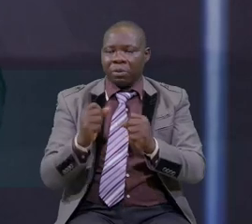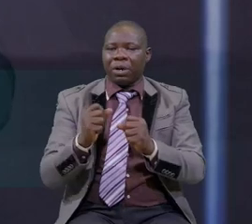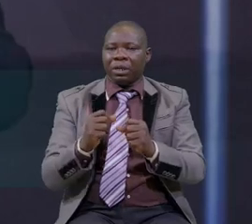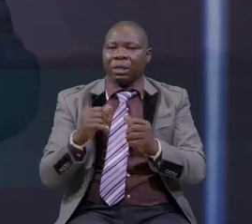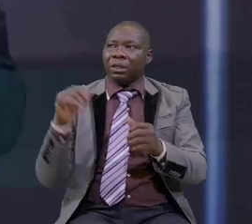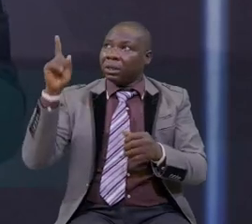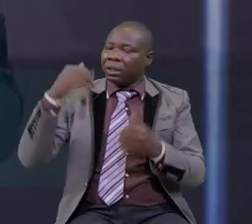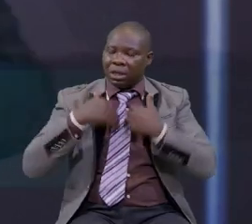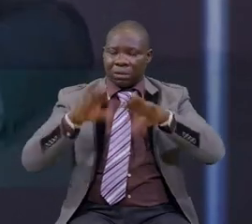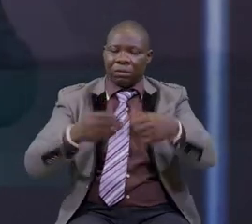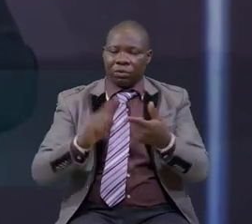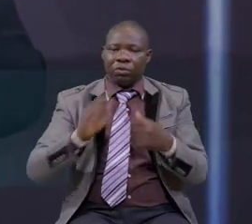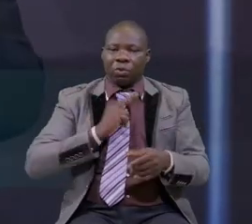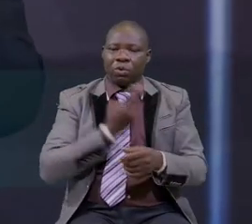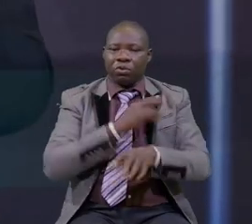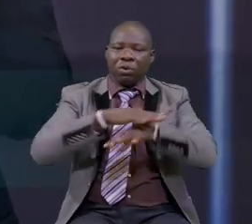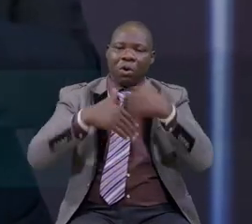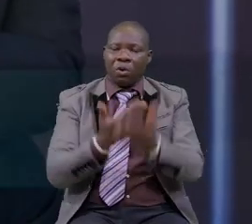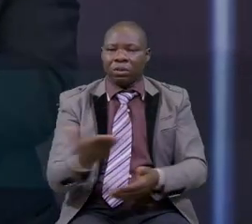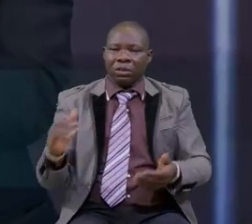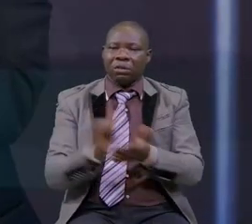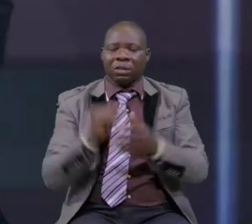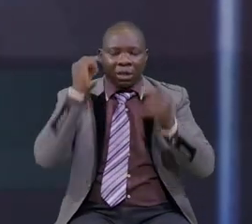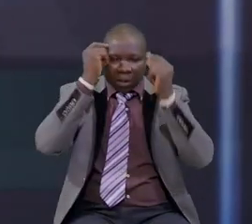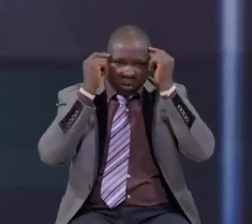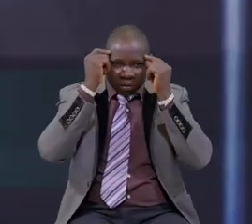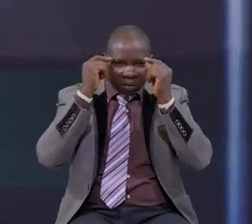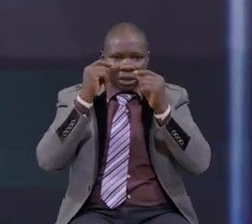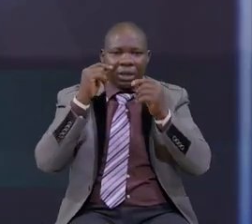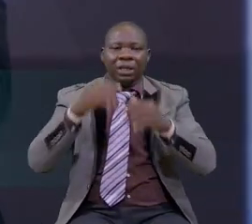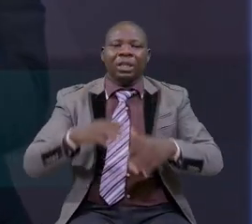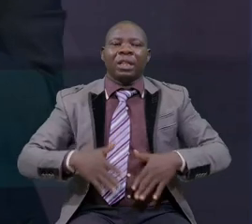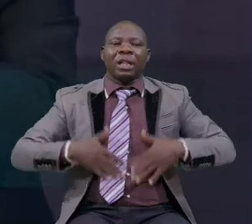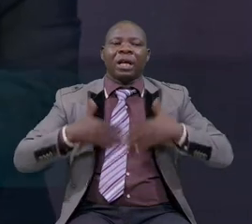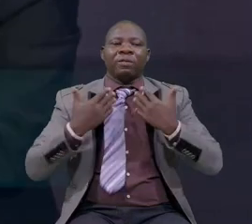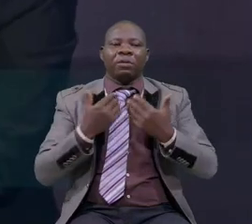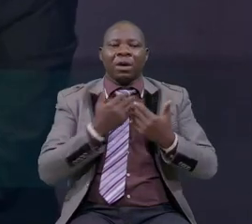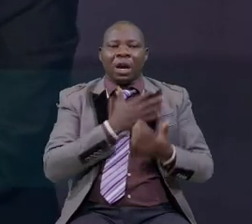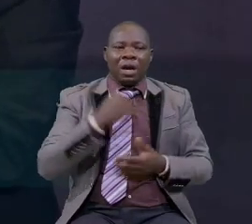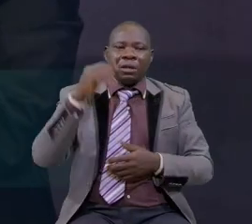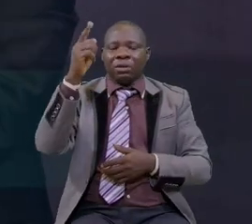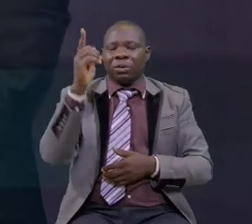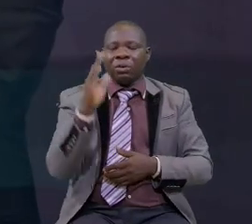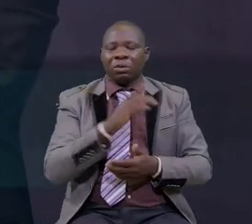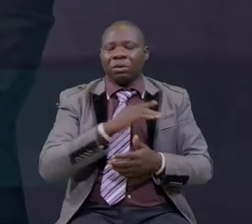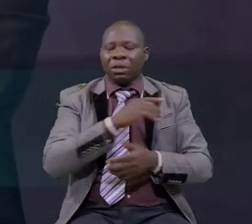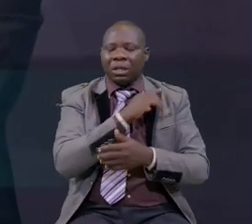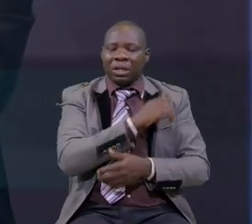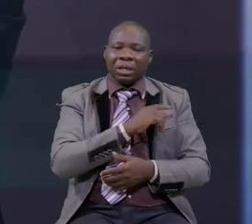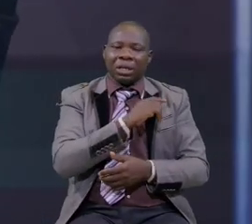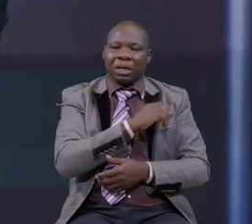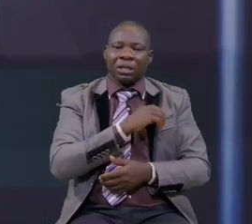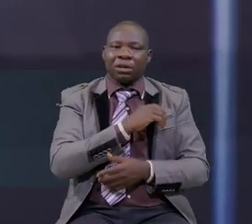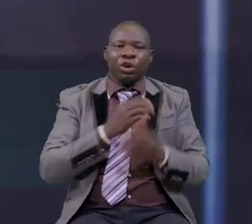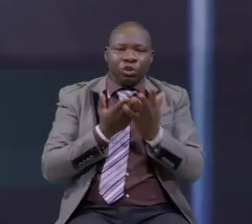qui contribue. Tout ce qui contribue à la vie et à la piété au moyen de